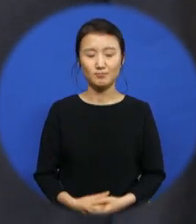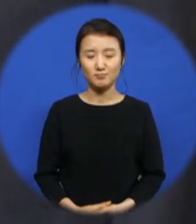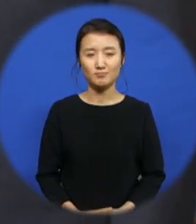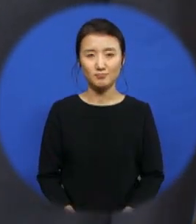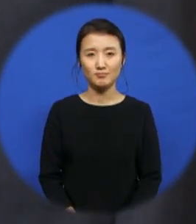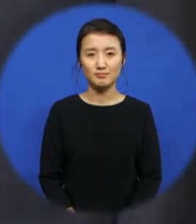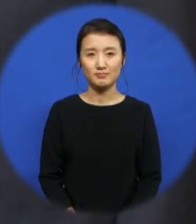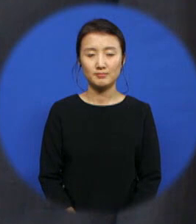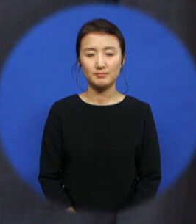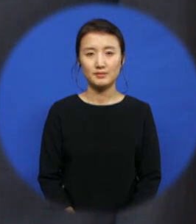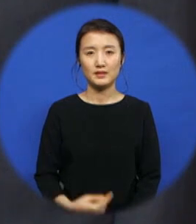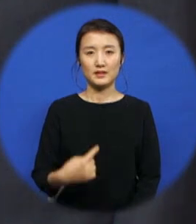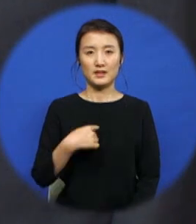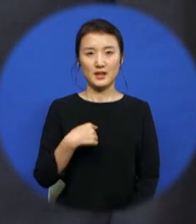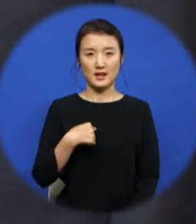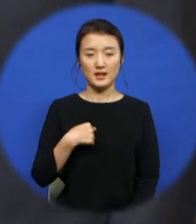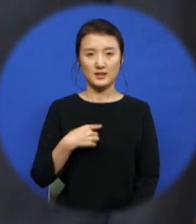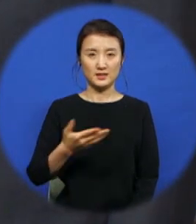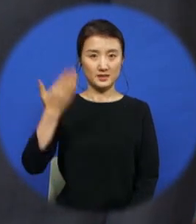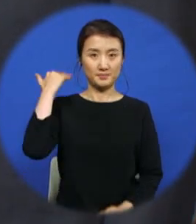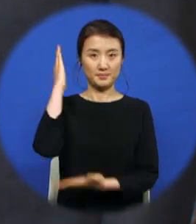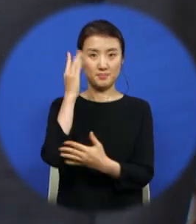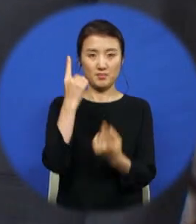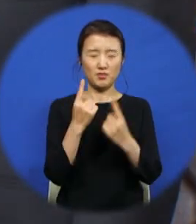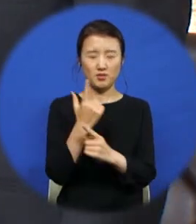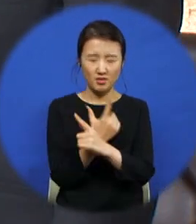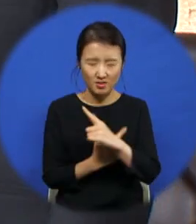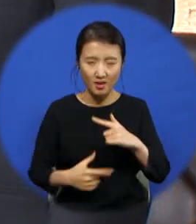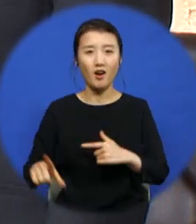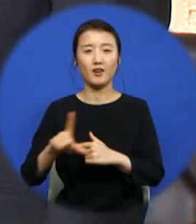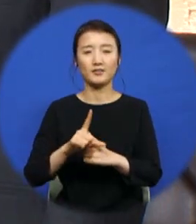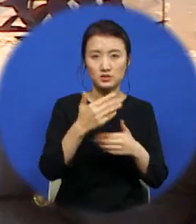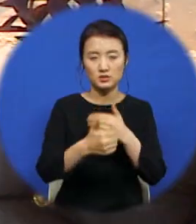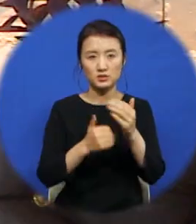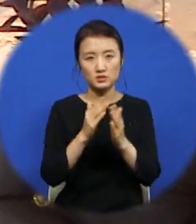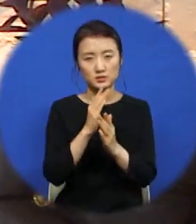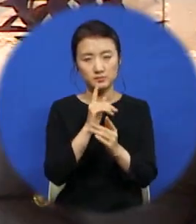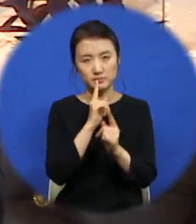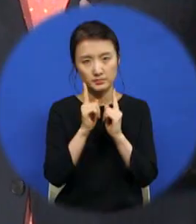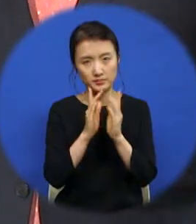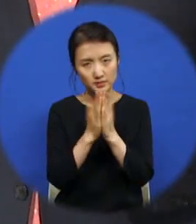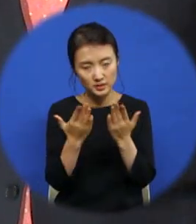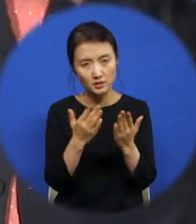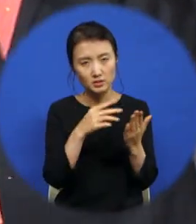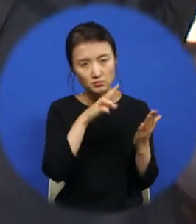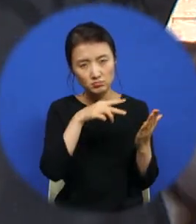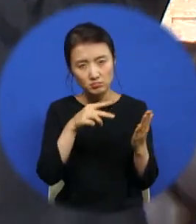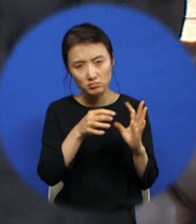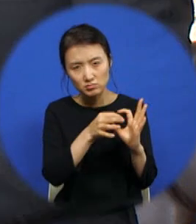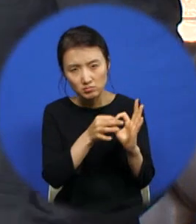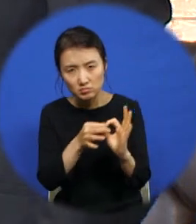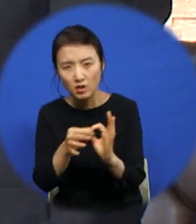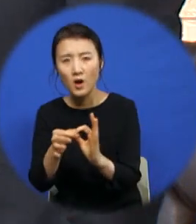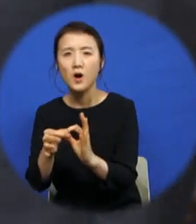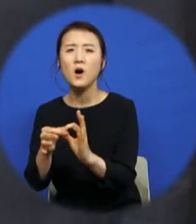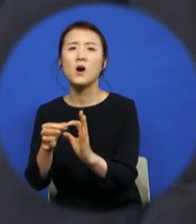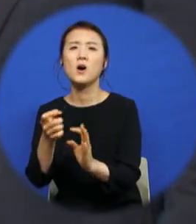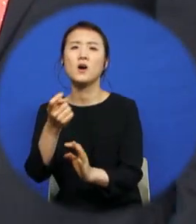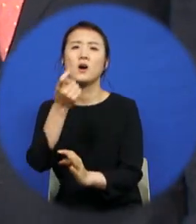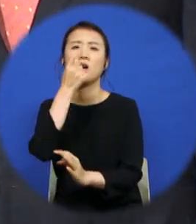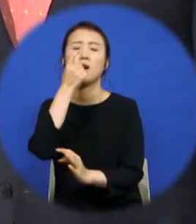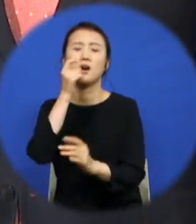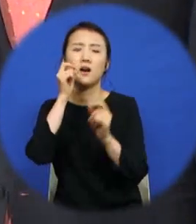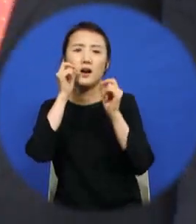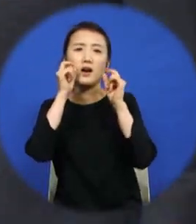훨씬 더 역동적이고 재미있게 그 강의를 진행하도록 하겠습니다 오늘은 특별하게 유대인들은